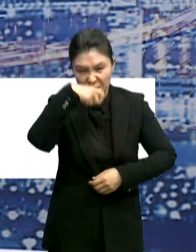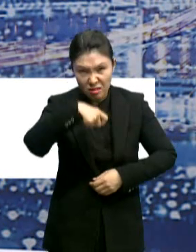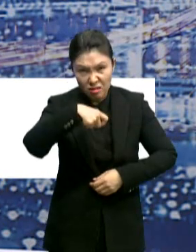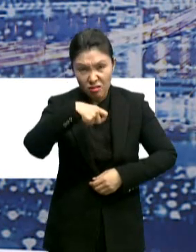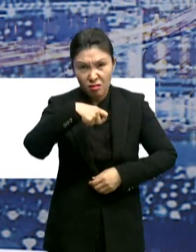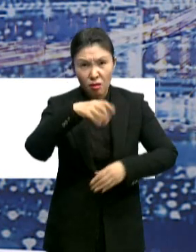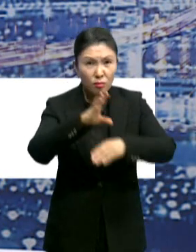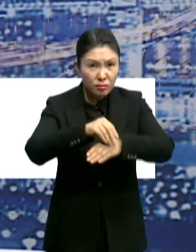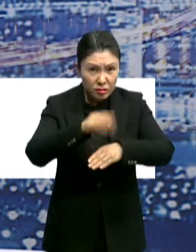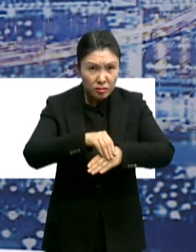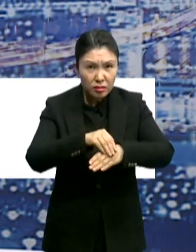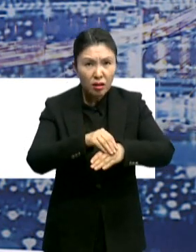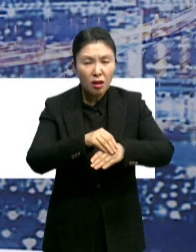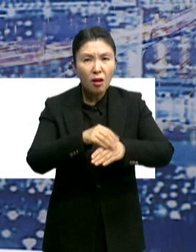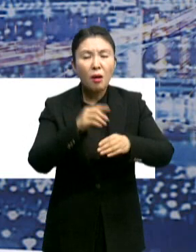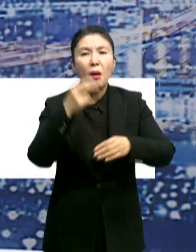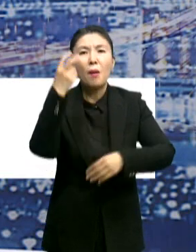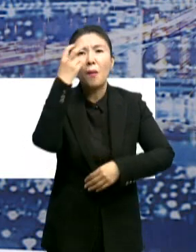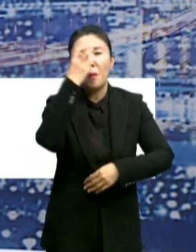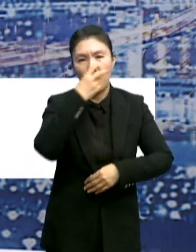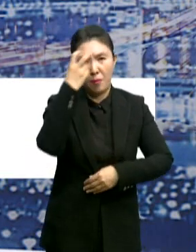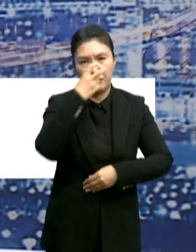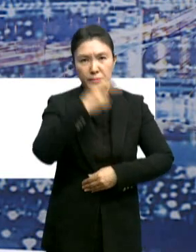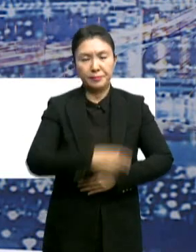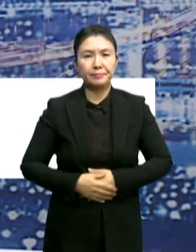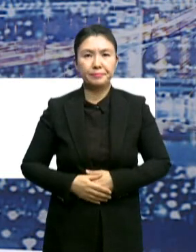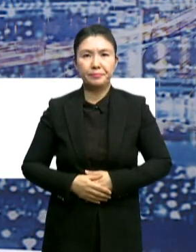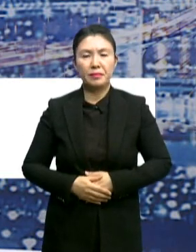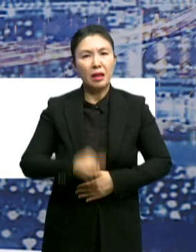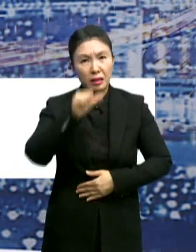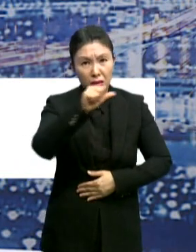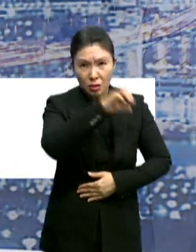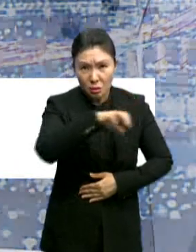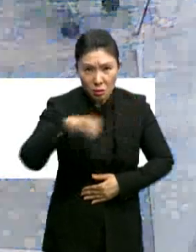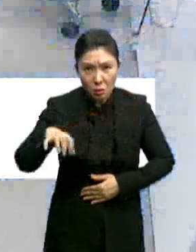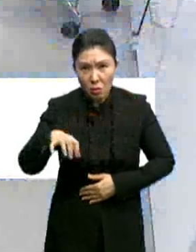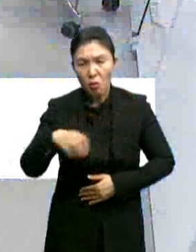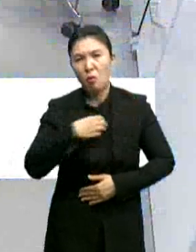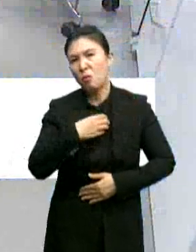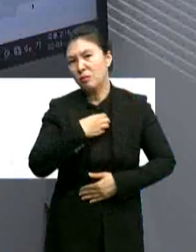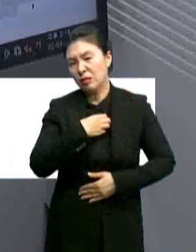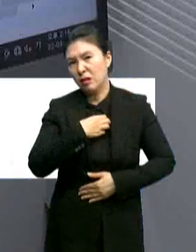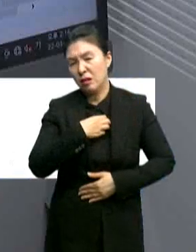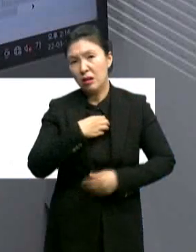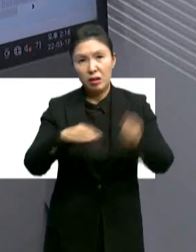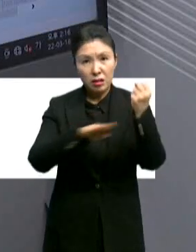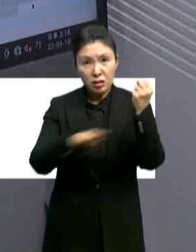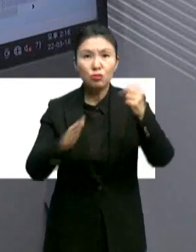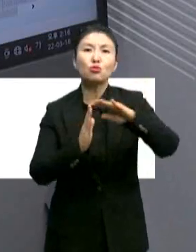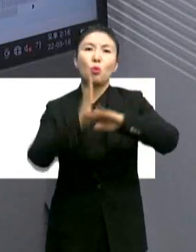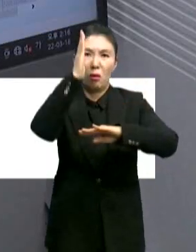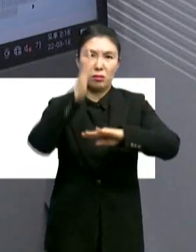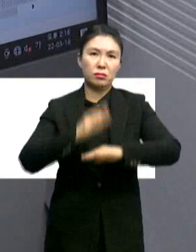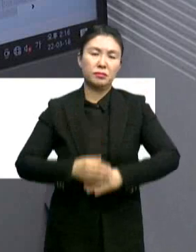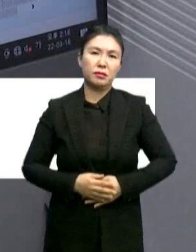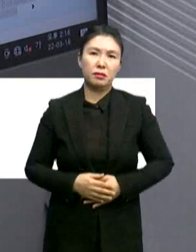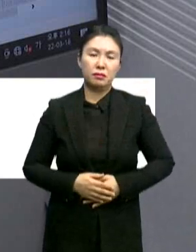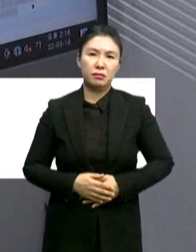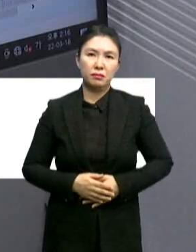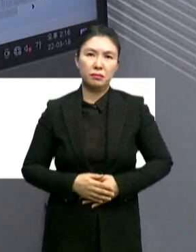결과 12개 지점 중 다섯 개 지점이 토양오염 우려 기준을 초과했다고 밝혔습니다